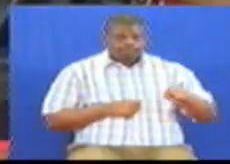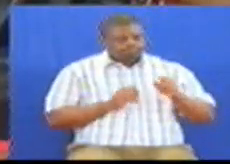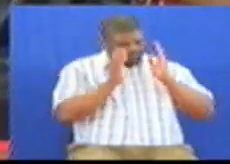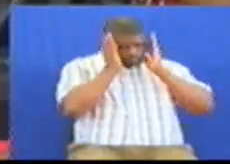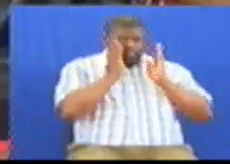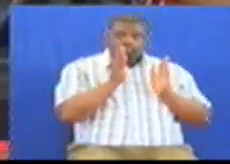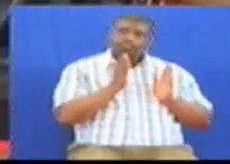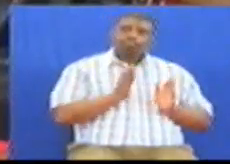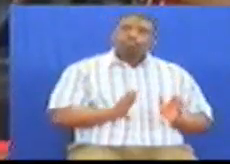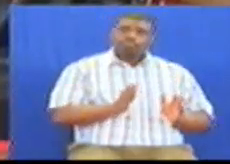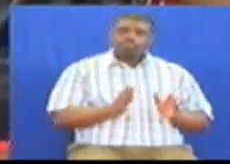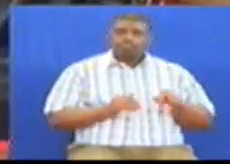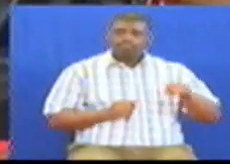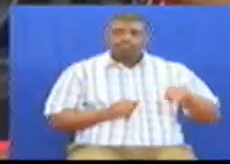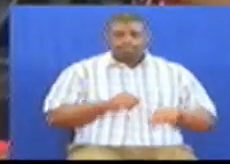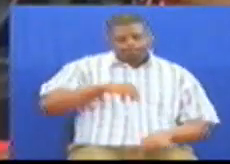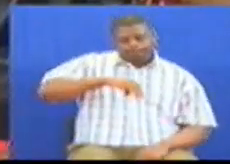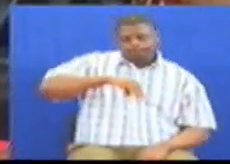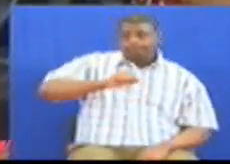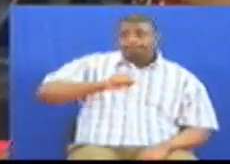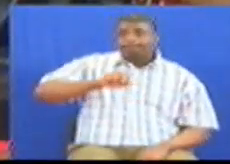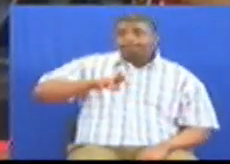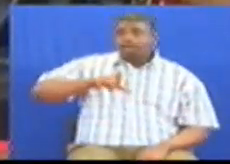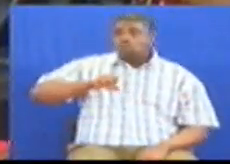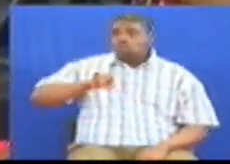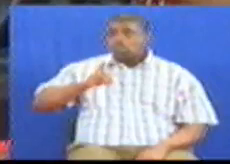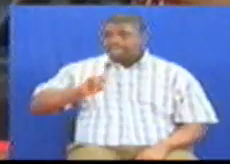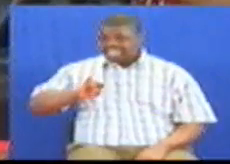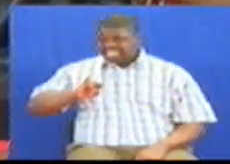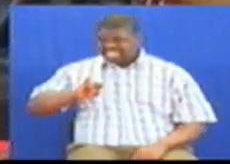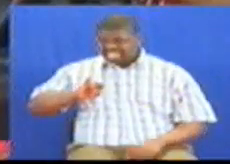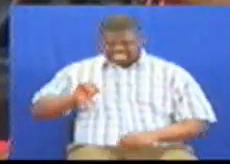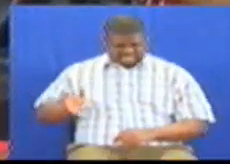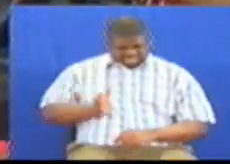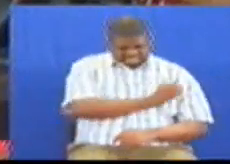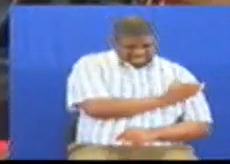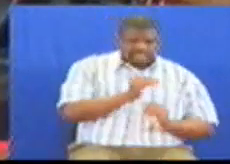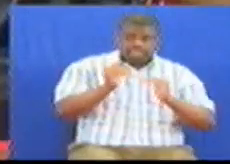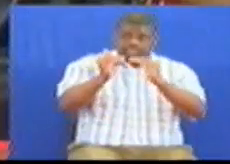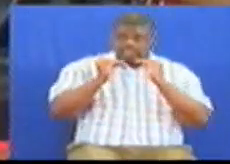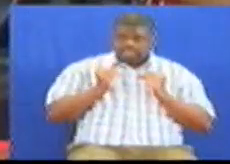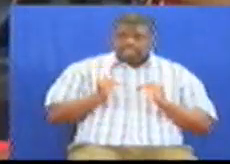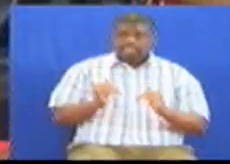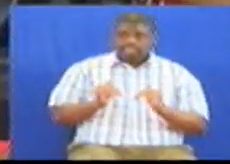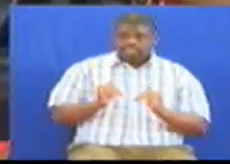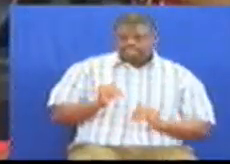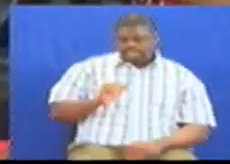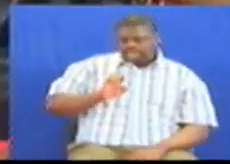Mheshimiwa Maulid Saidi Mtulia, atafuatiwa na Mheshimiwa Engineer